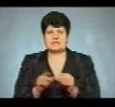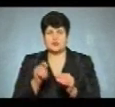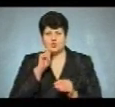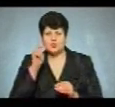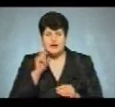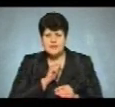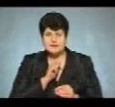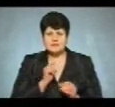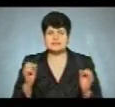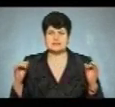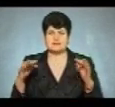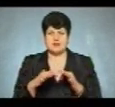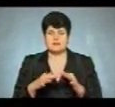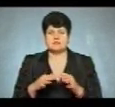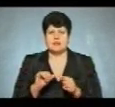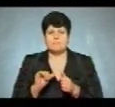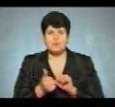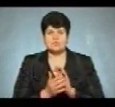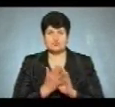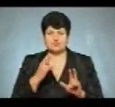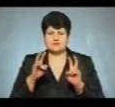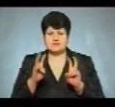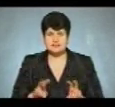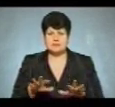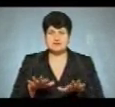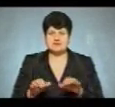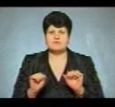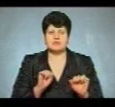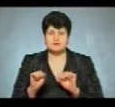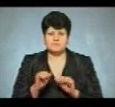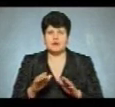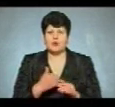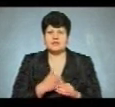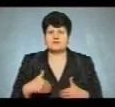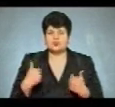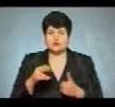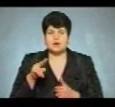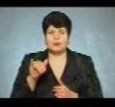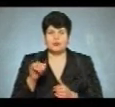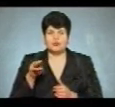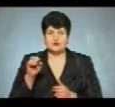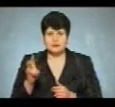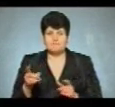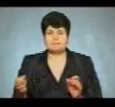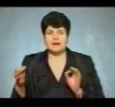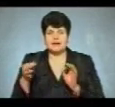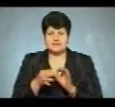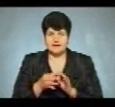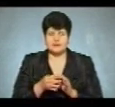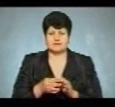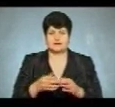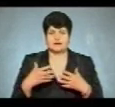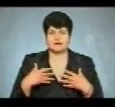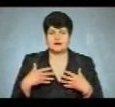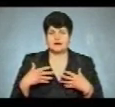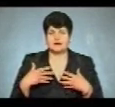України. Зібралися, бо на позачерговому засіданні місцеві парламентарі хотіли звернутися до Путіна з проханням приєднати автономну республіку до